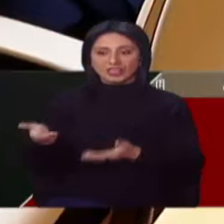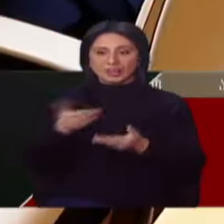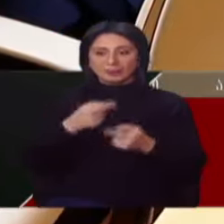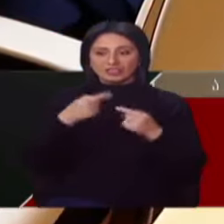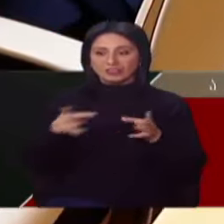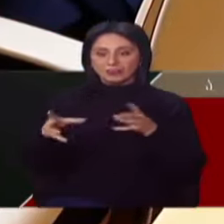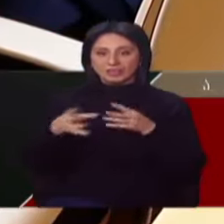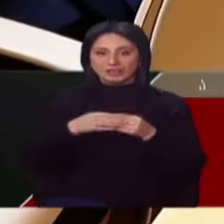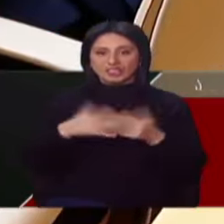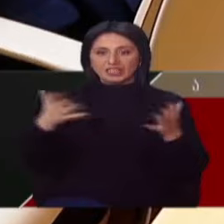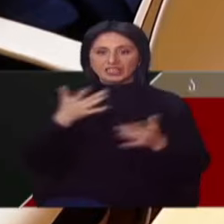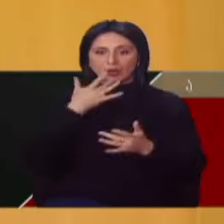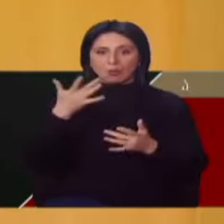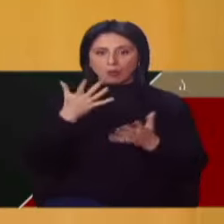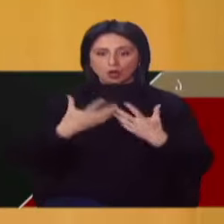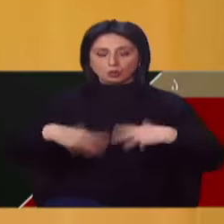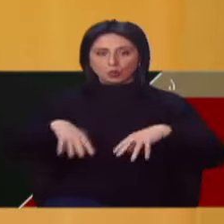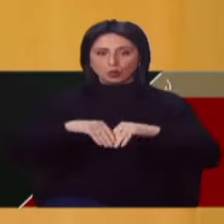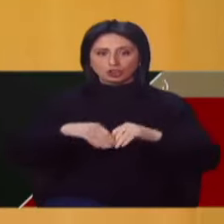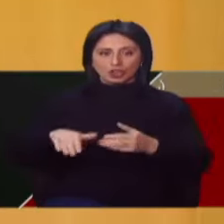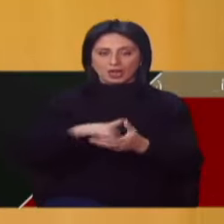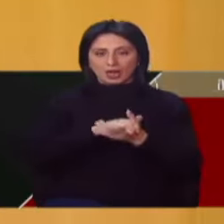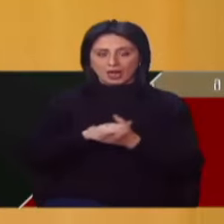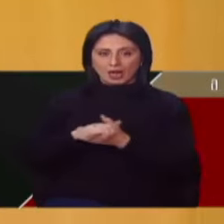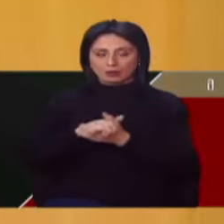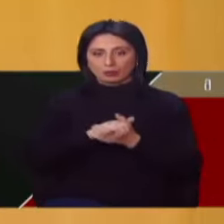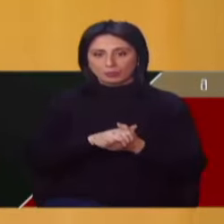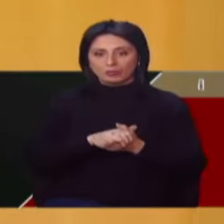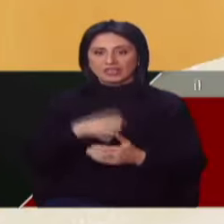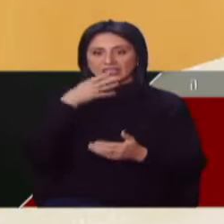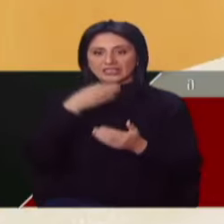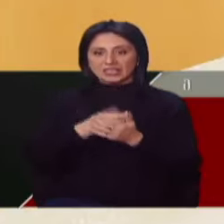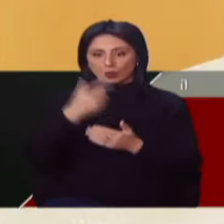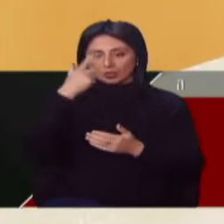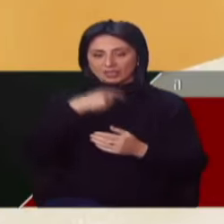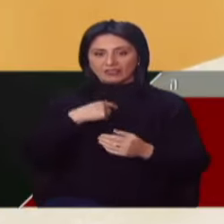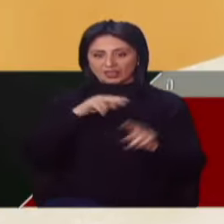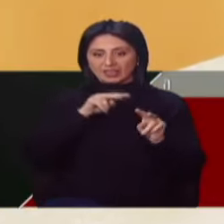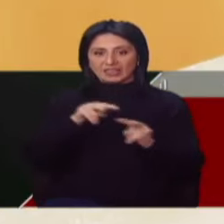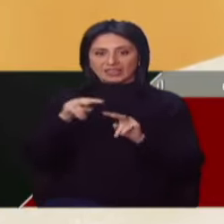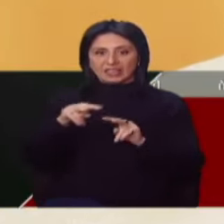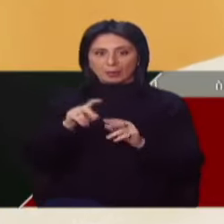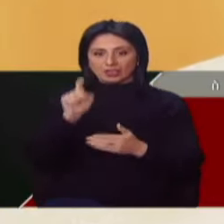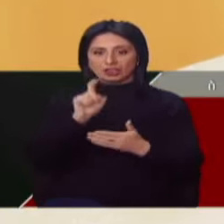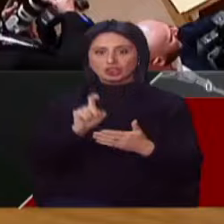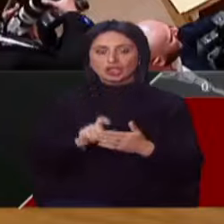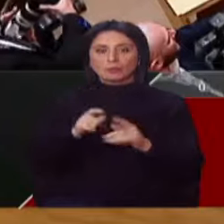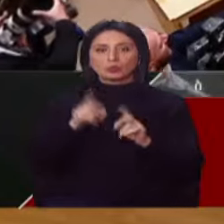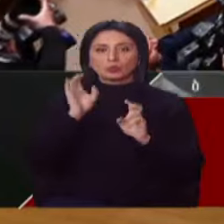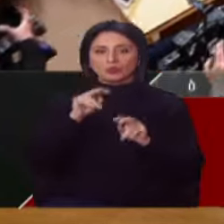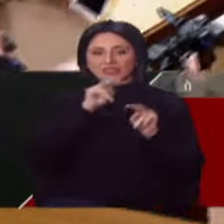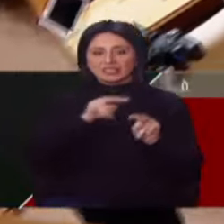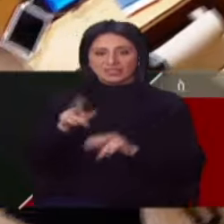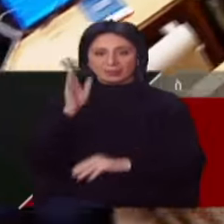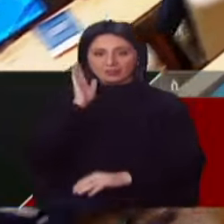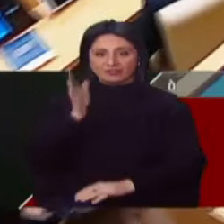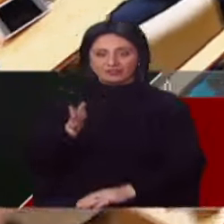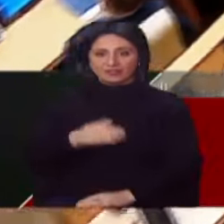sxvebtan ertat did politikur ojakhshi an ertobashi romelshets sakutartavs damkvirveblat shemdugheblat da zedamkhedvelat